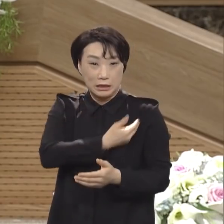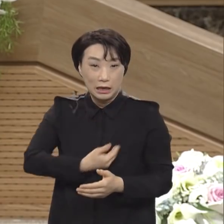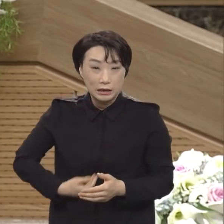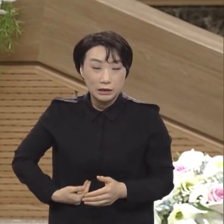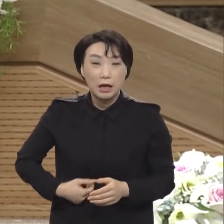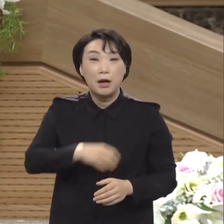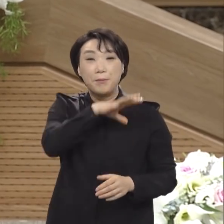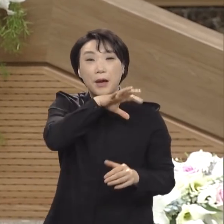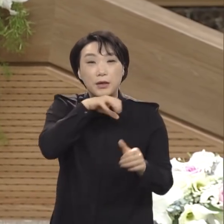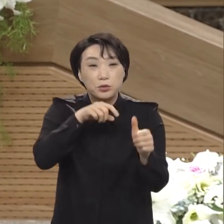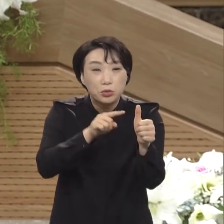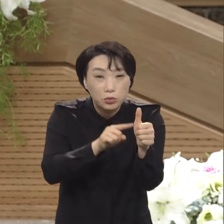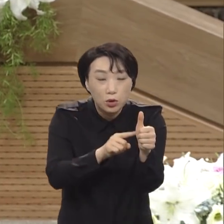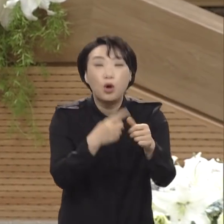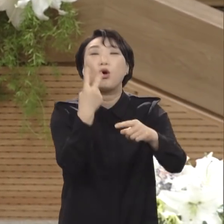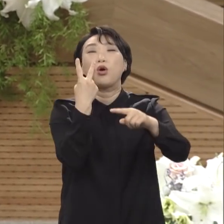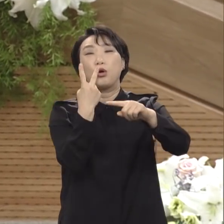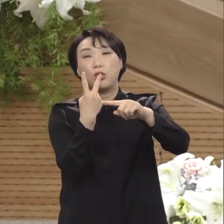베드로는